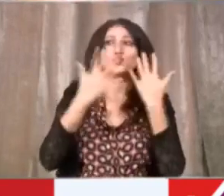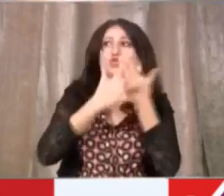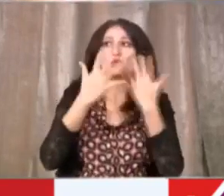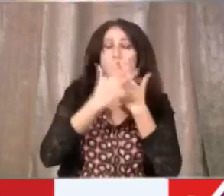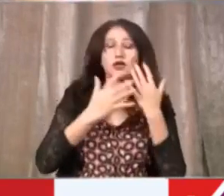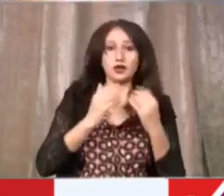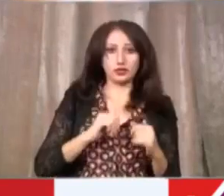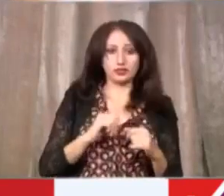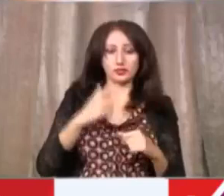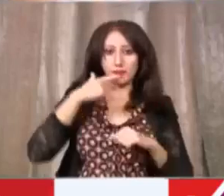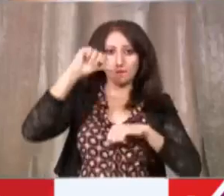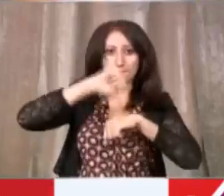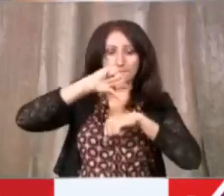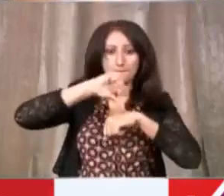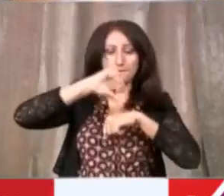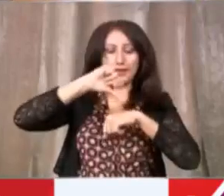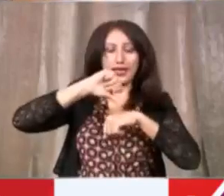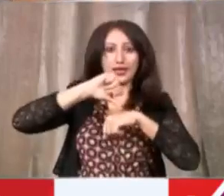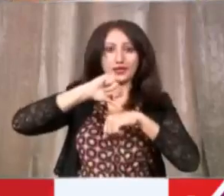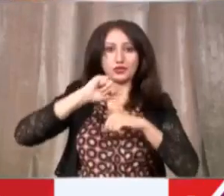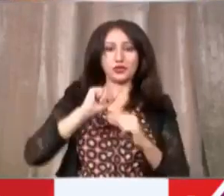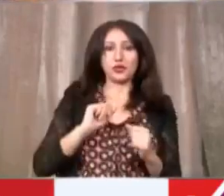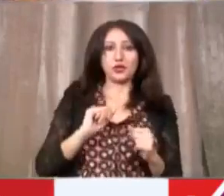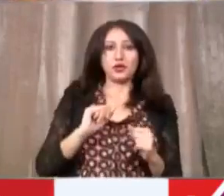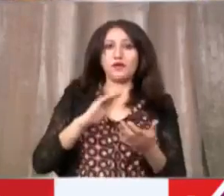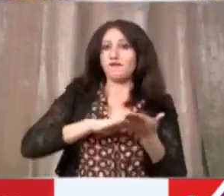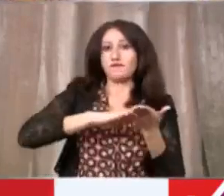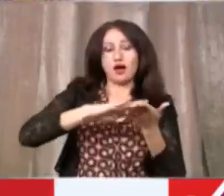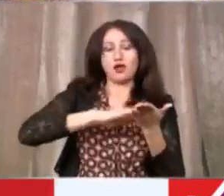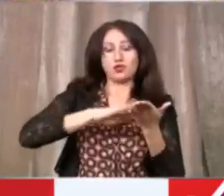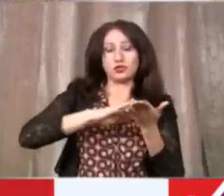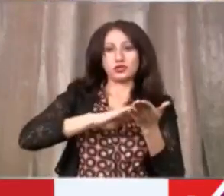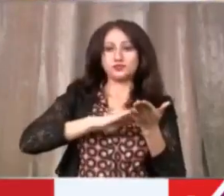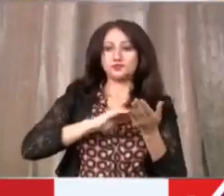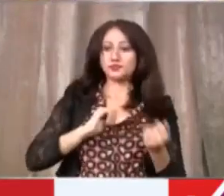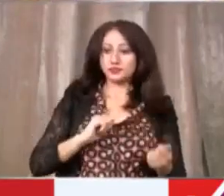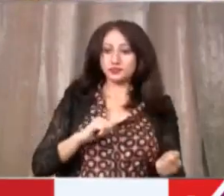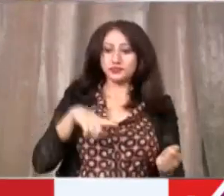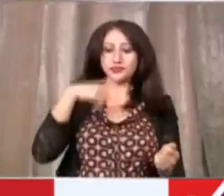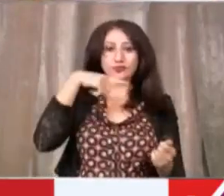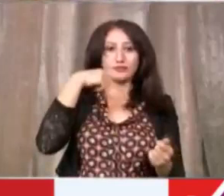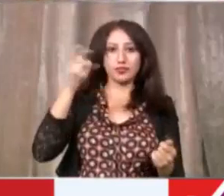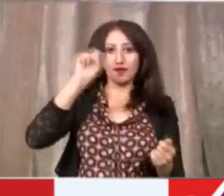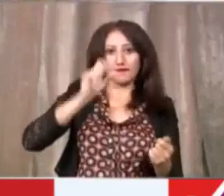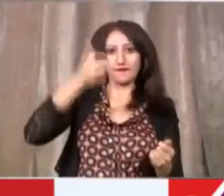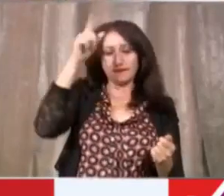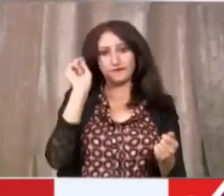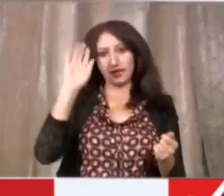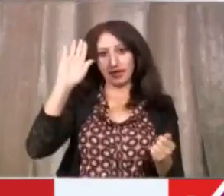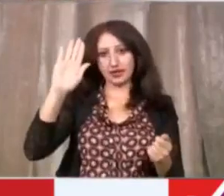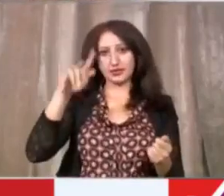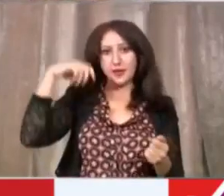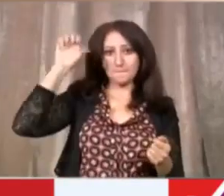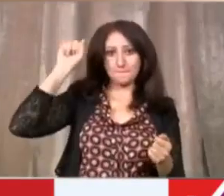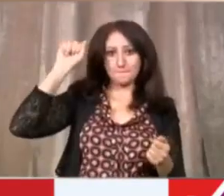ومكانه فضل خالي فضلا عن المشار فارس سعد نائب رئيس مجلس الدوله